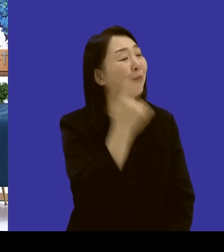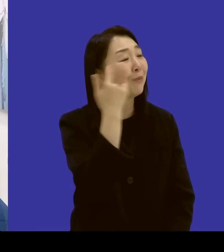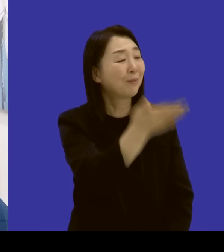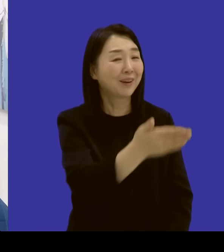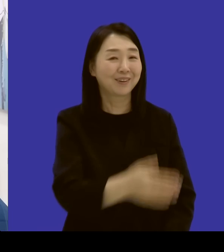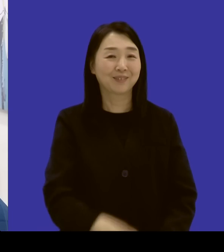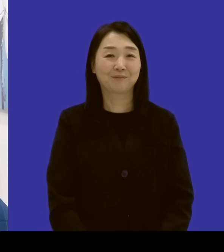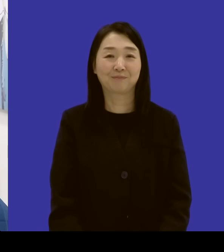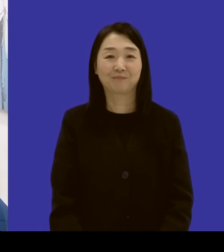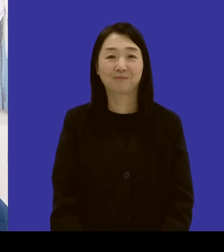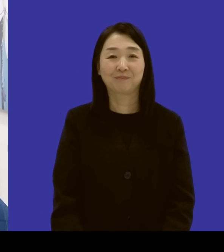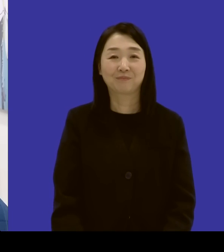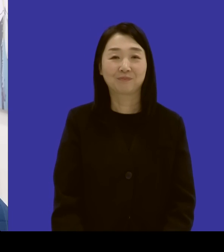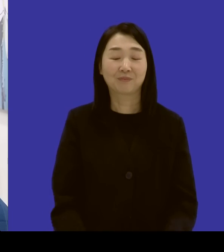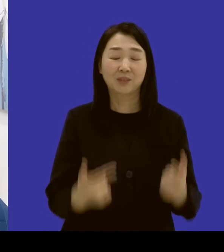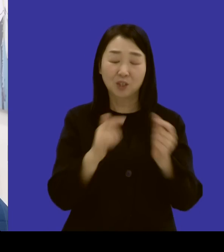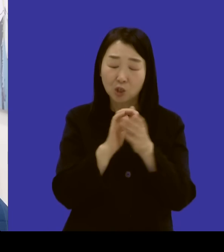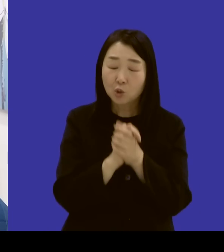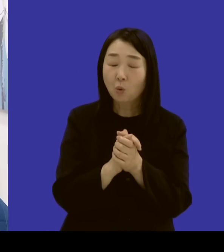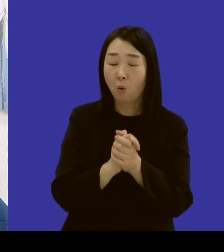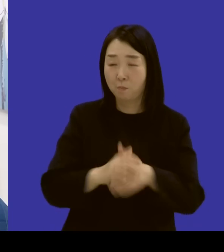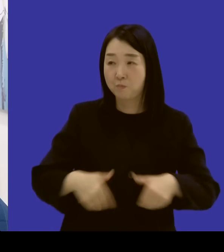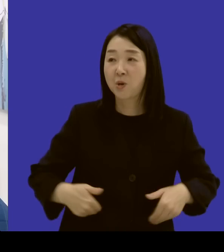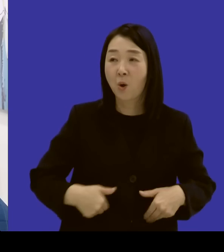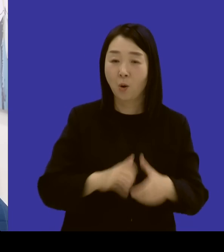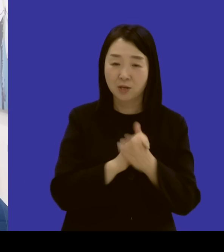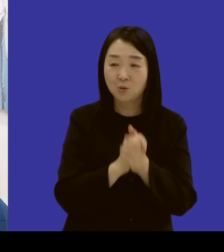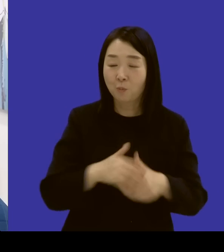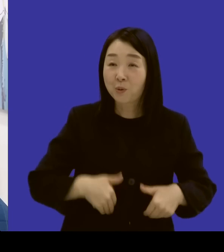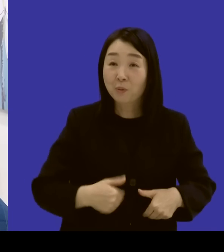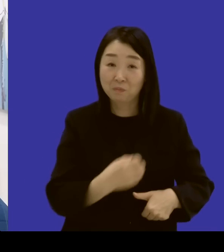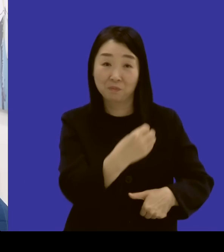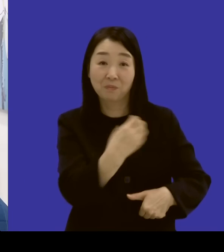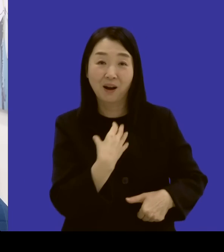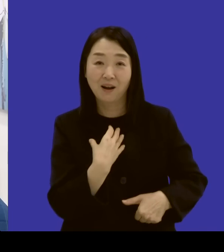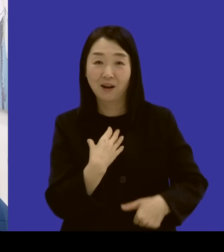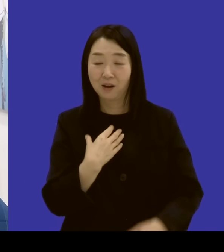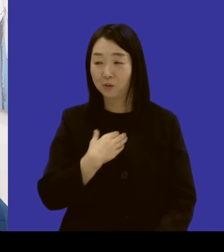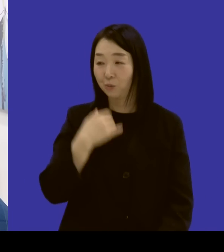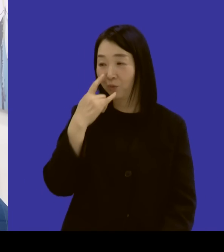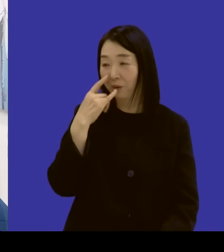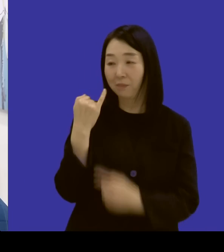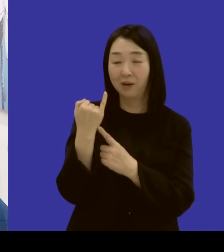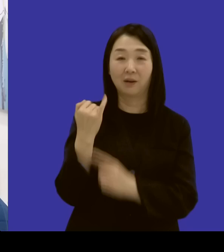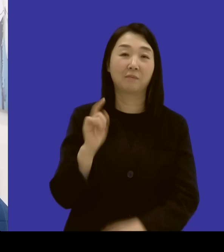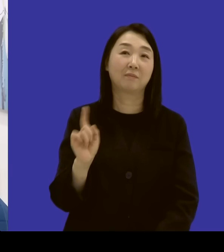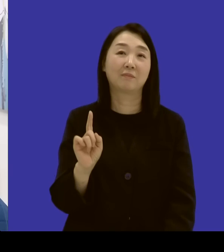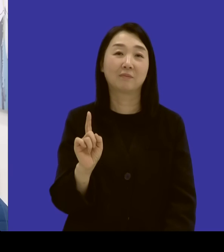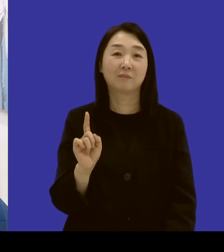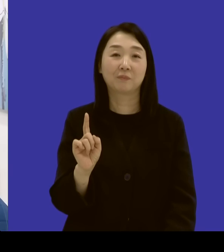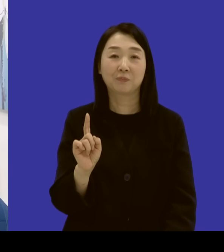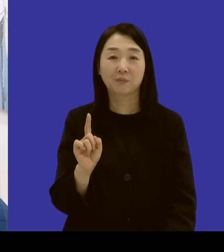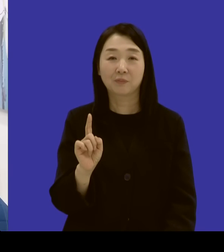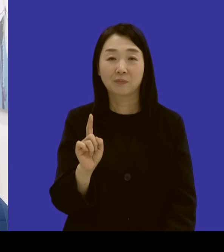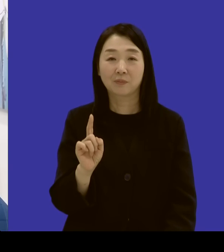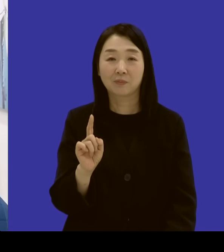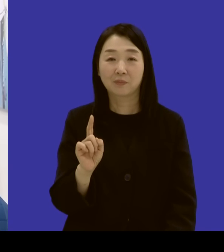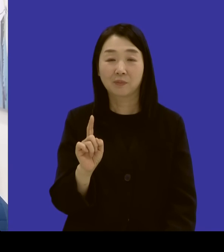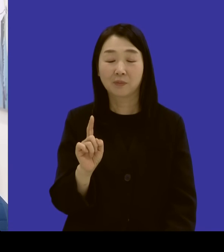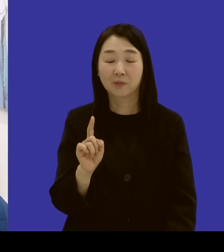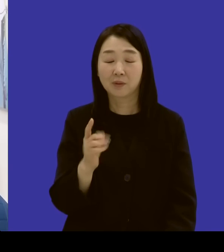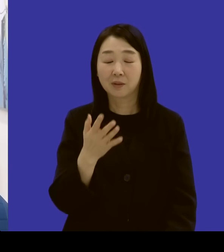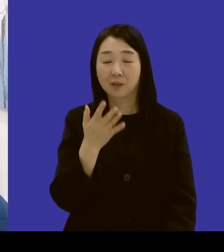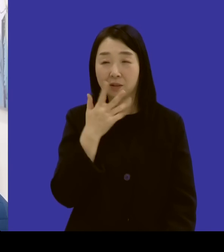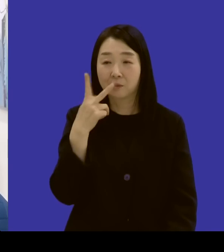그러면 늘 기도해야 돼. 늘 기도해야 돼. 그리고 저희 어머니를 40일 금식 기도를 하게